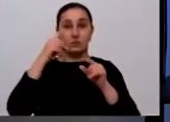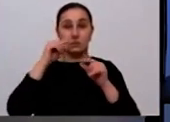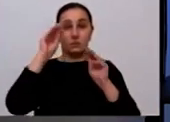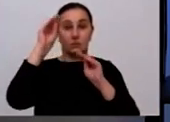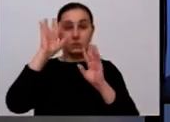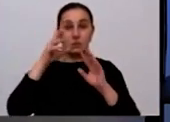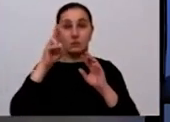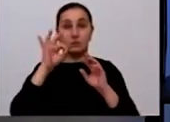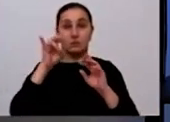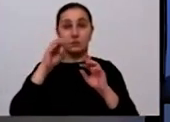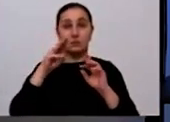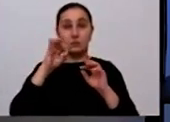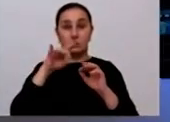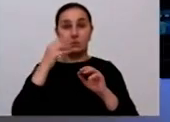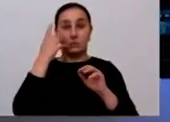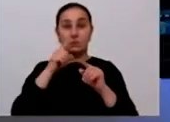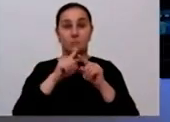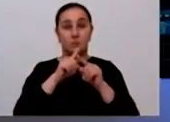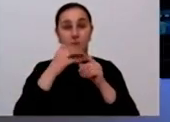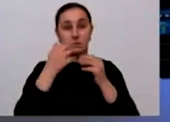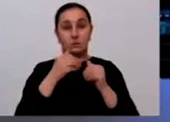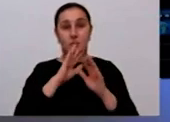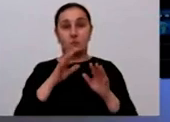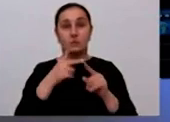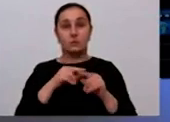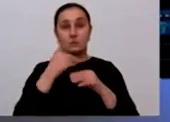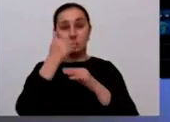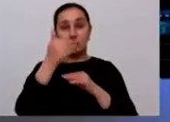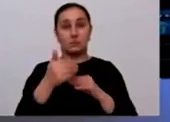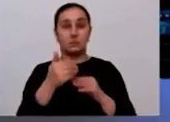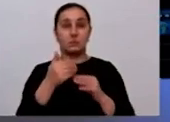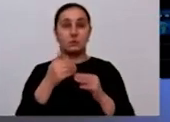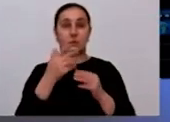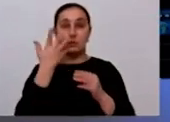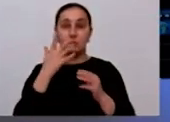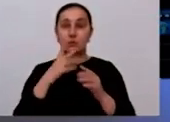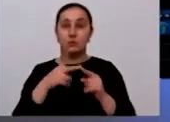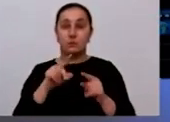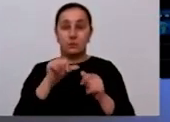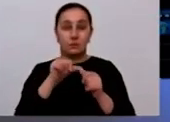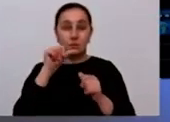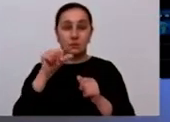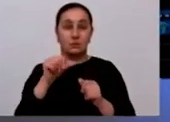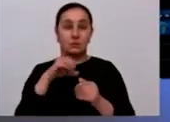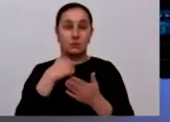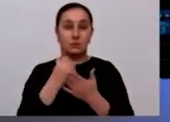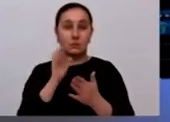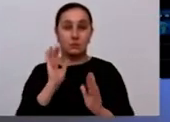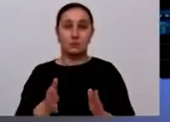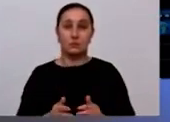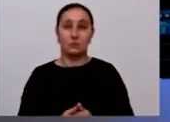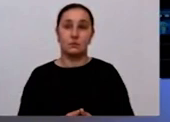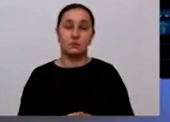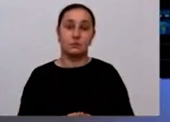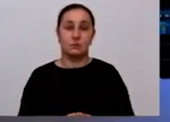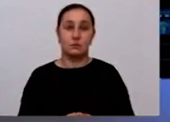qo'yamiz Ctrl Y tugmasi orqali. Endi esa pastki qismga rang beramiz. Bunu alohida belgilab olamiz.